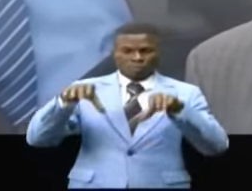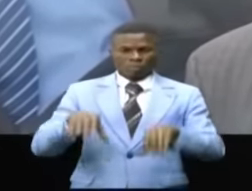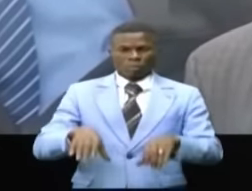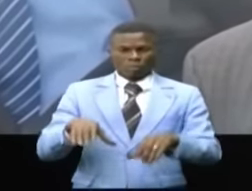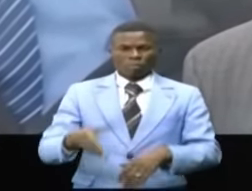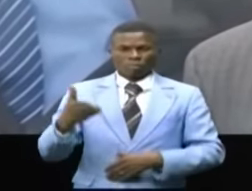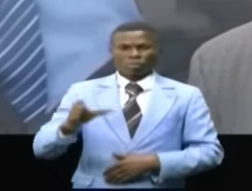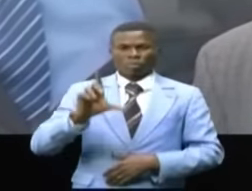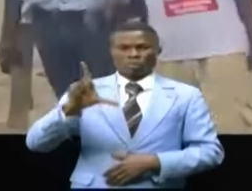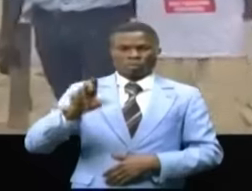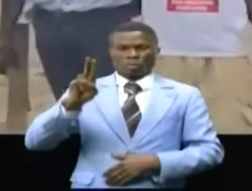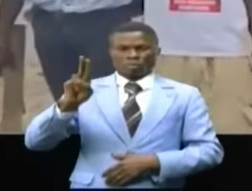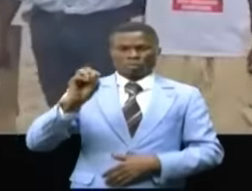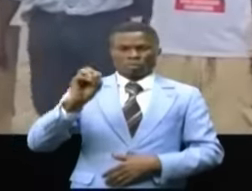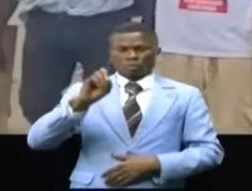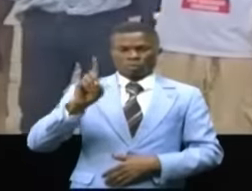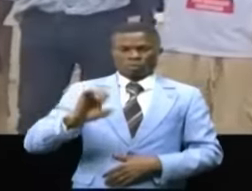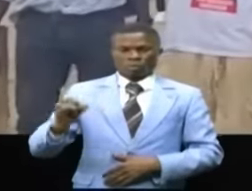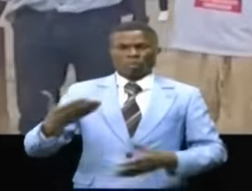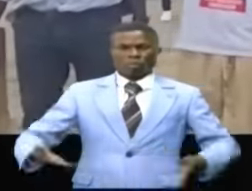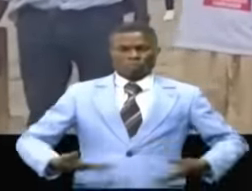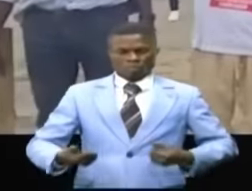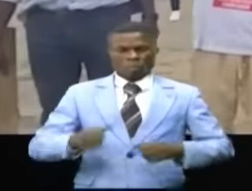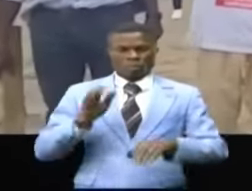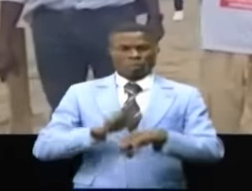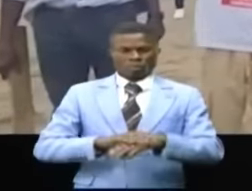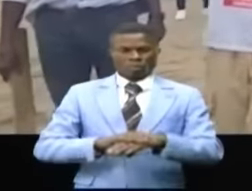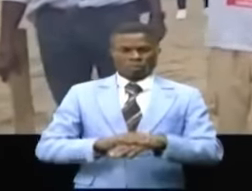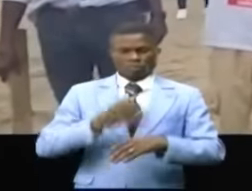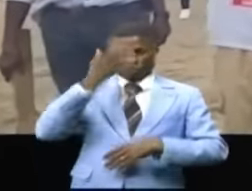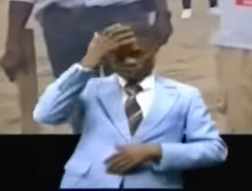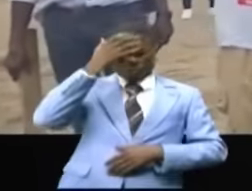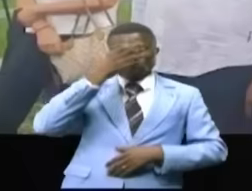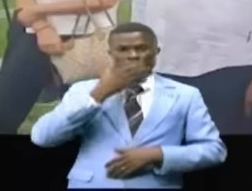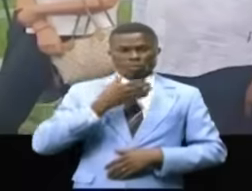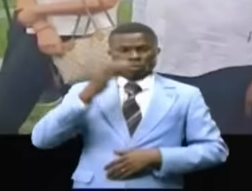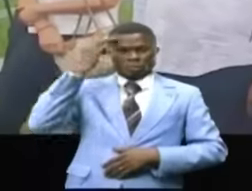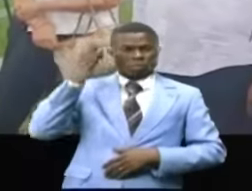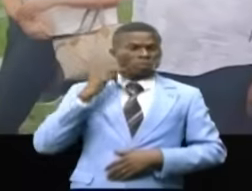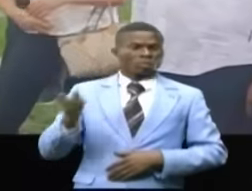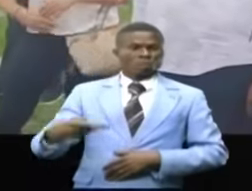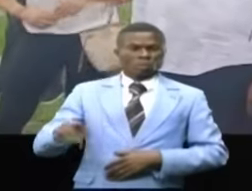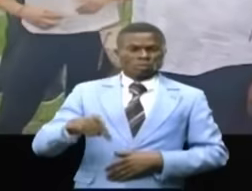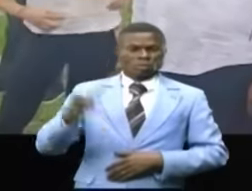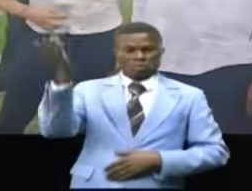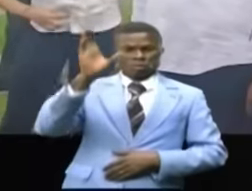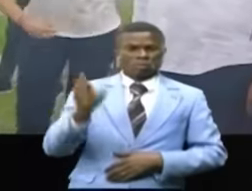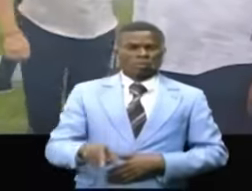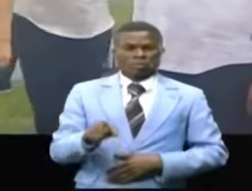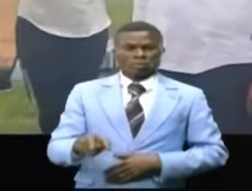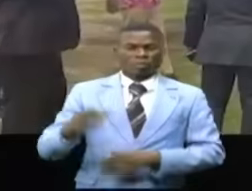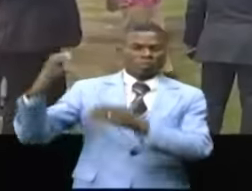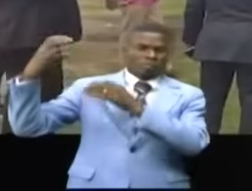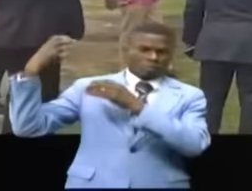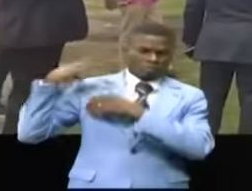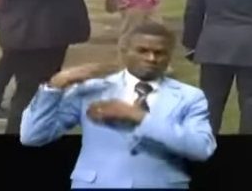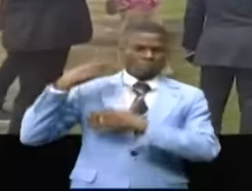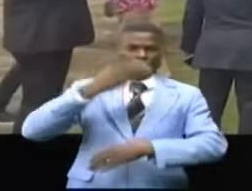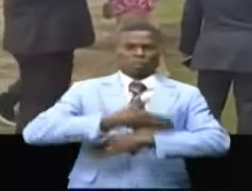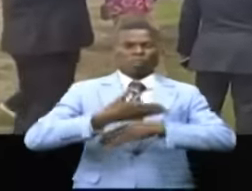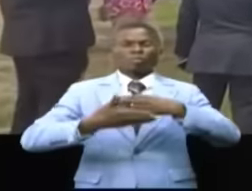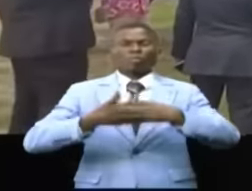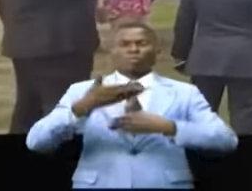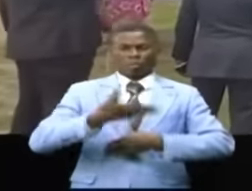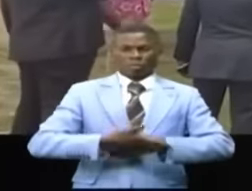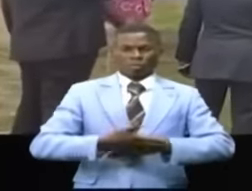bac et Luozi. La joie se faisait également lire sur le visage du ministre provincial du Congo central en charge des